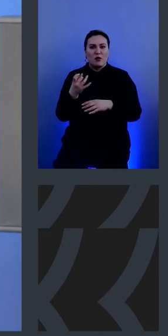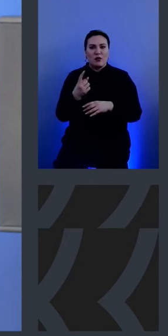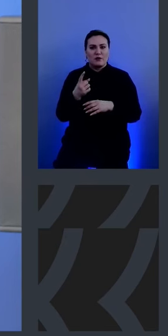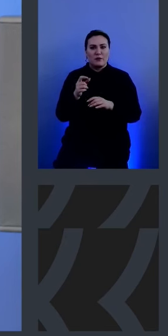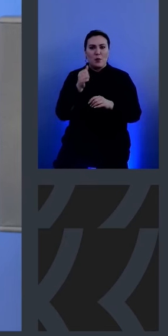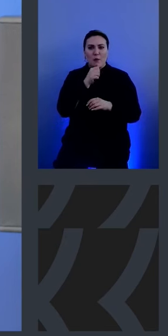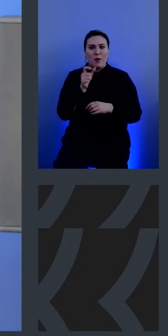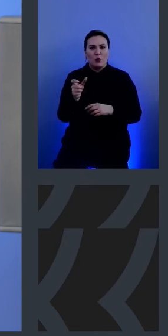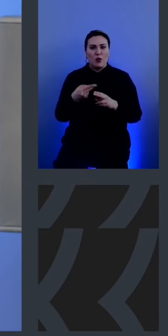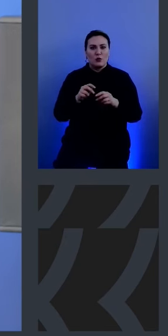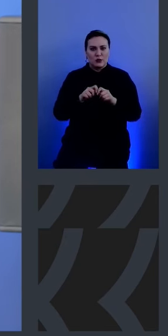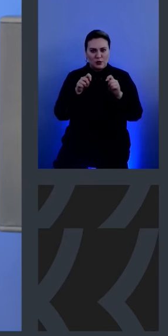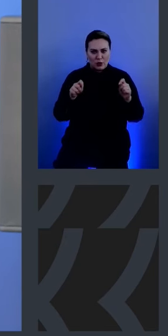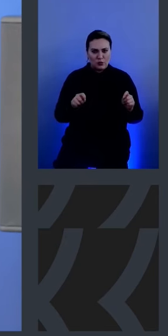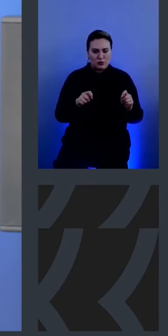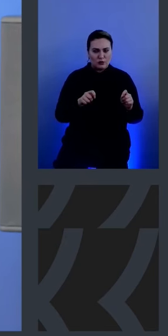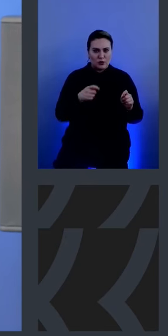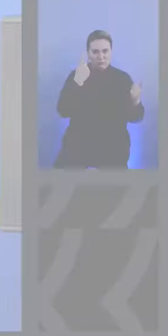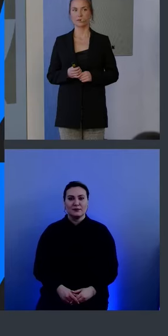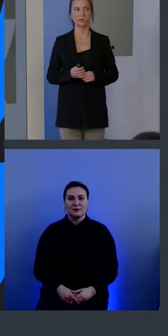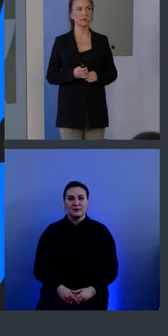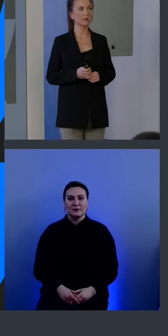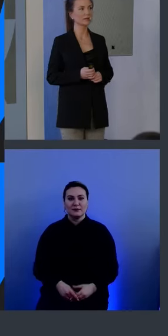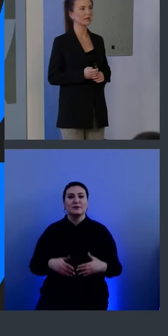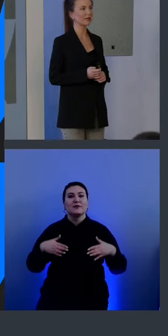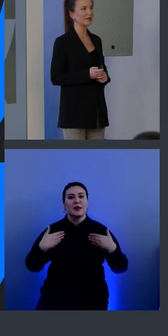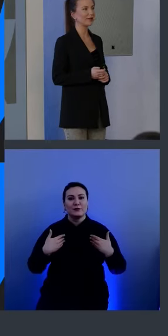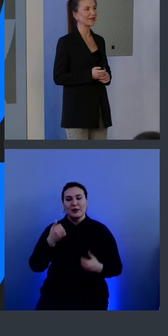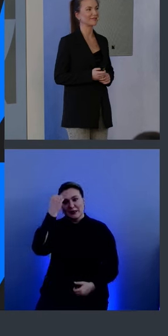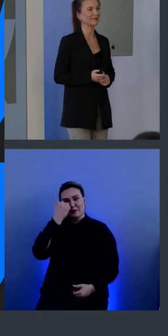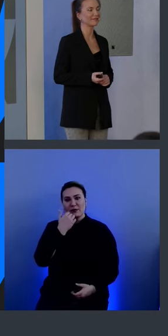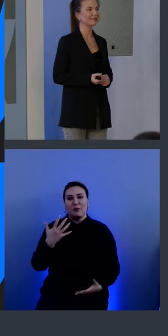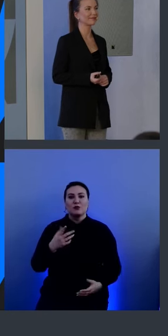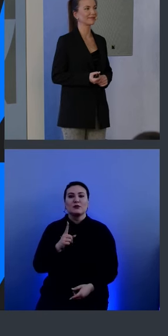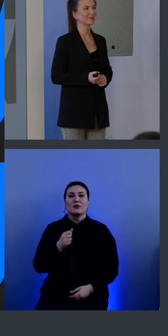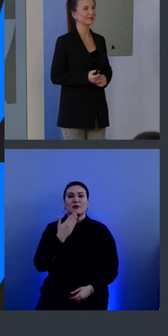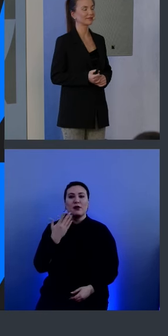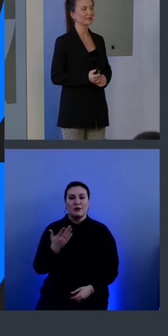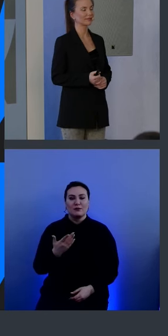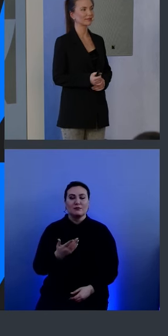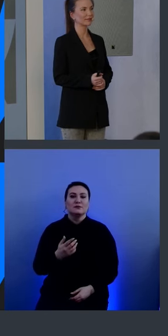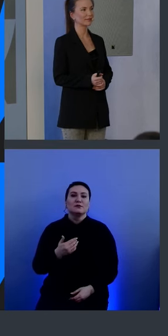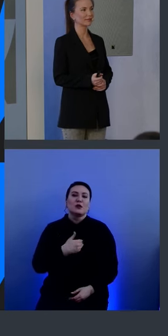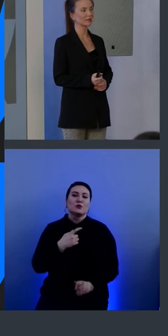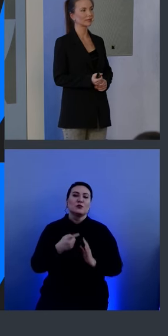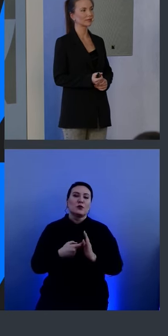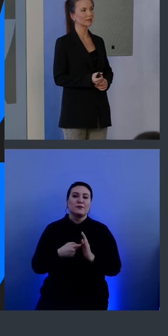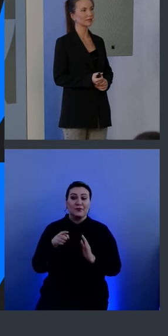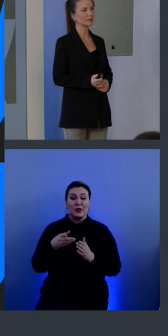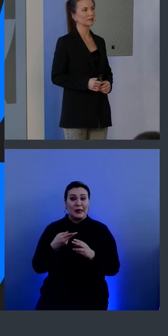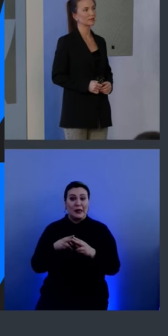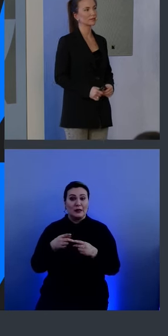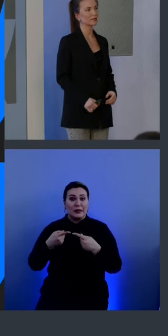паролю, который создается кодогенератором. Здравствуйте. Спасибо за доклад. Было очень интересно. Хотелось бы узнать, вот данная технология,